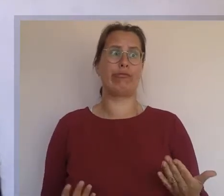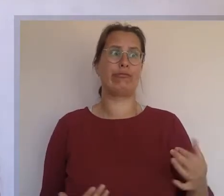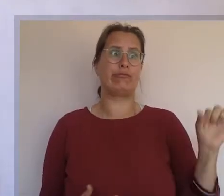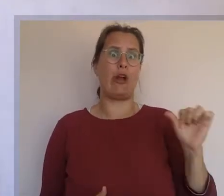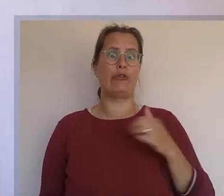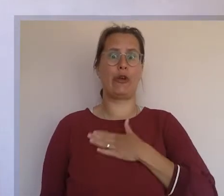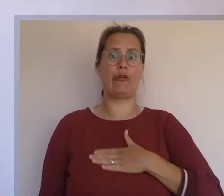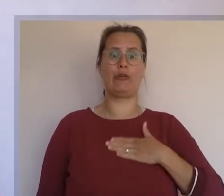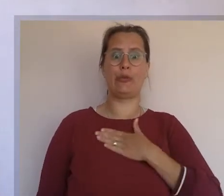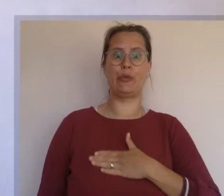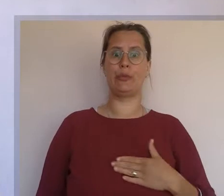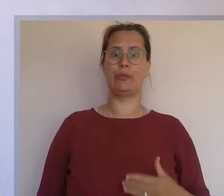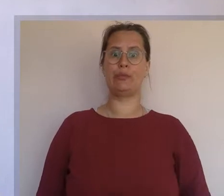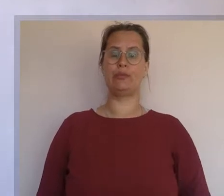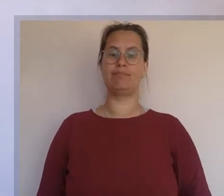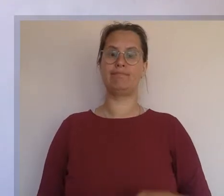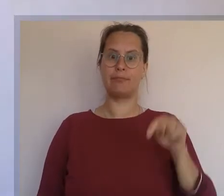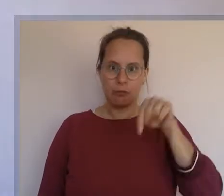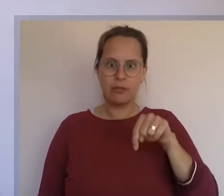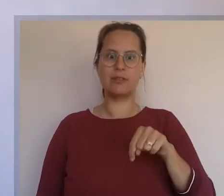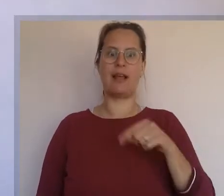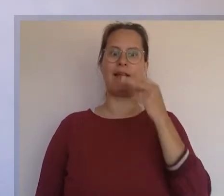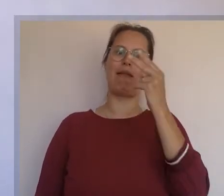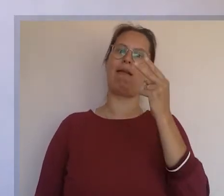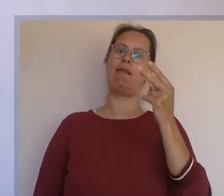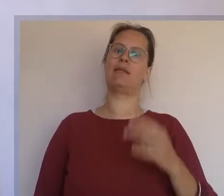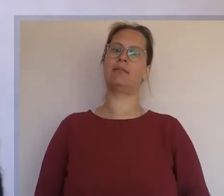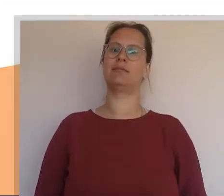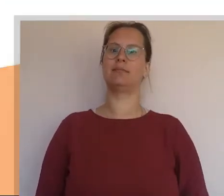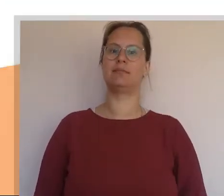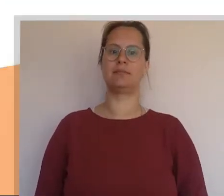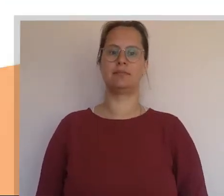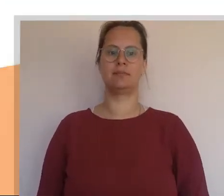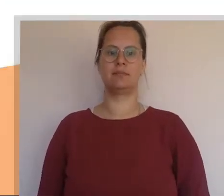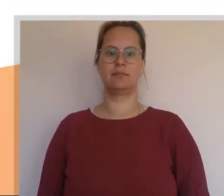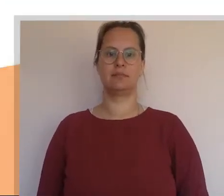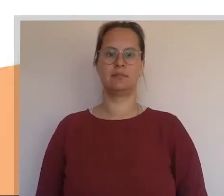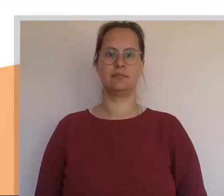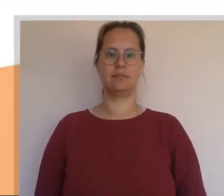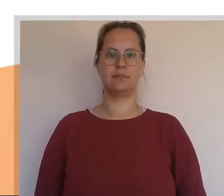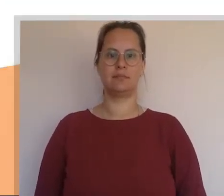Of ik heb een ander gevoel. Nou, daar gaan we vandaag naar kijken.